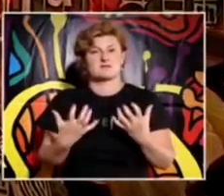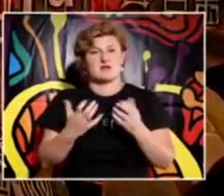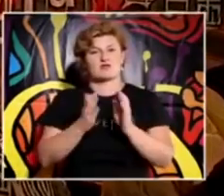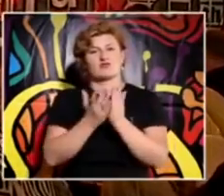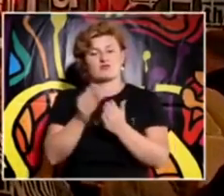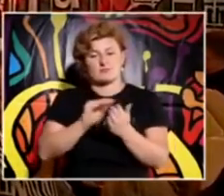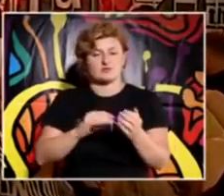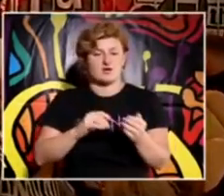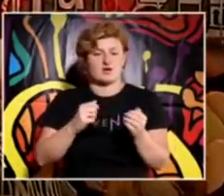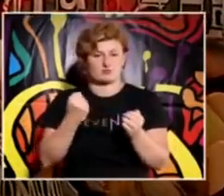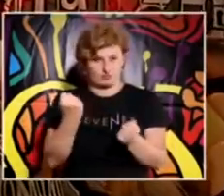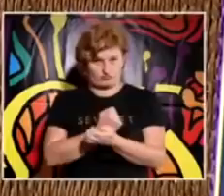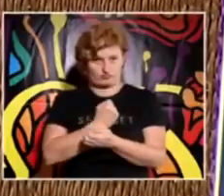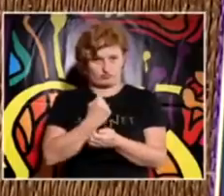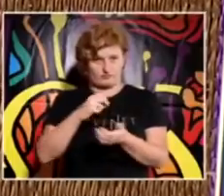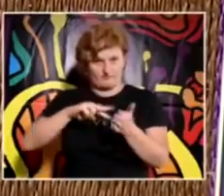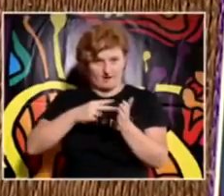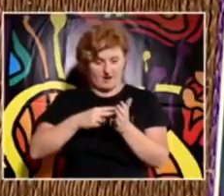nie?